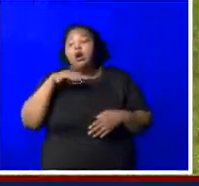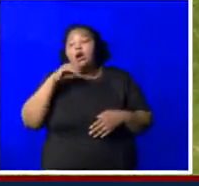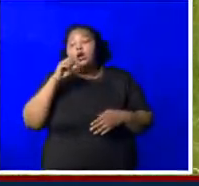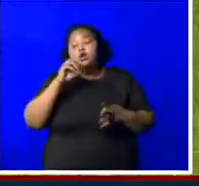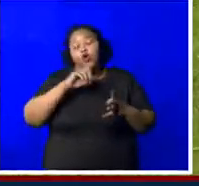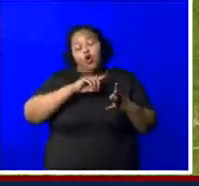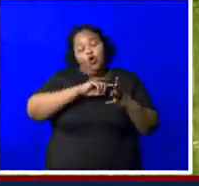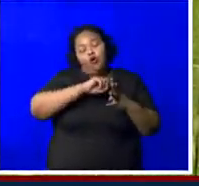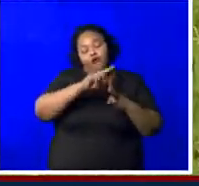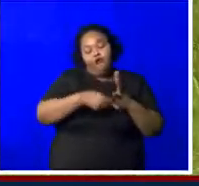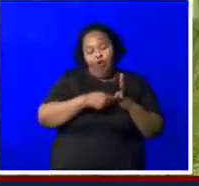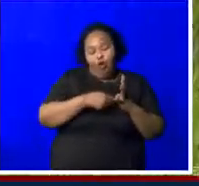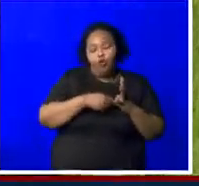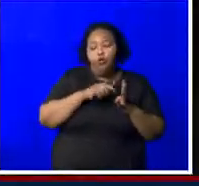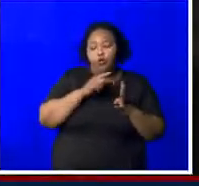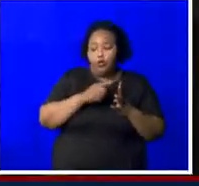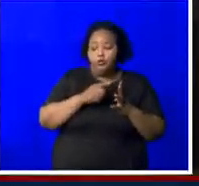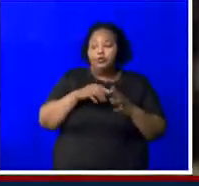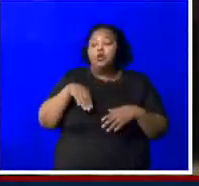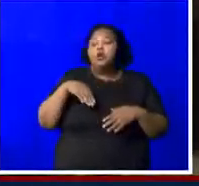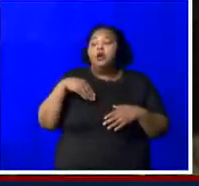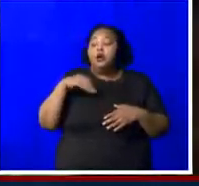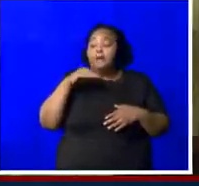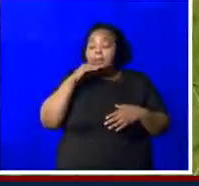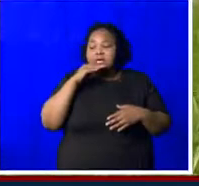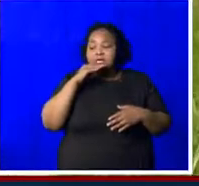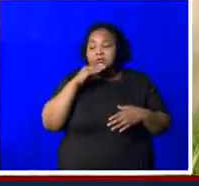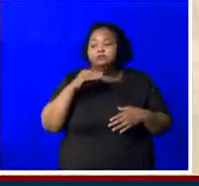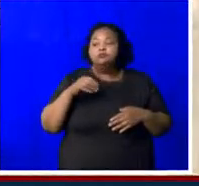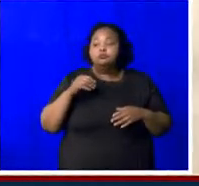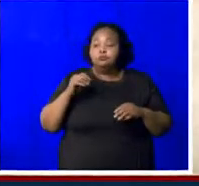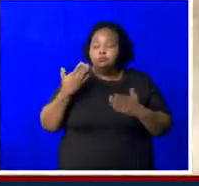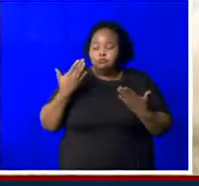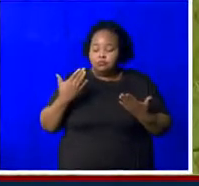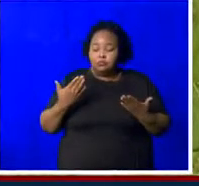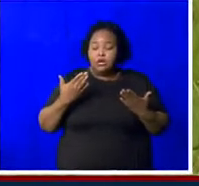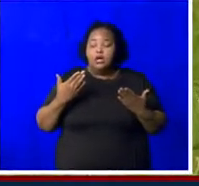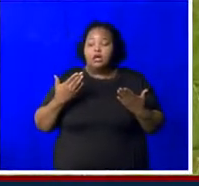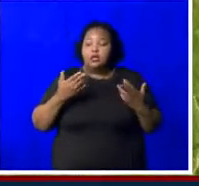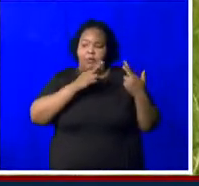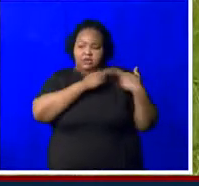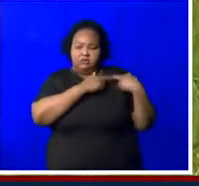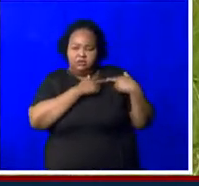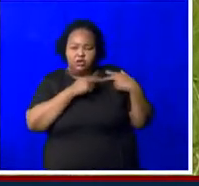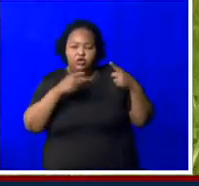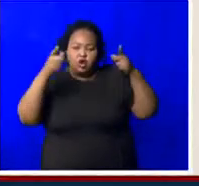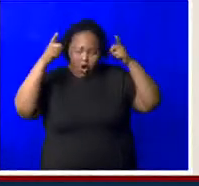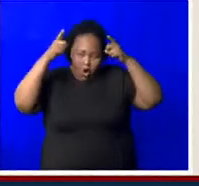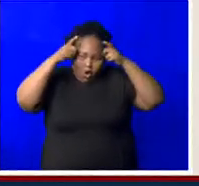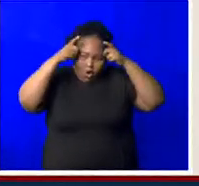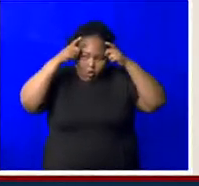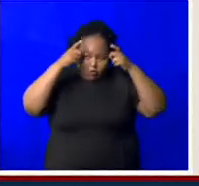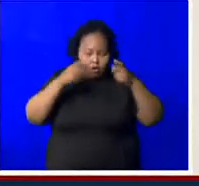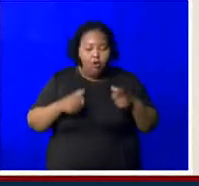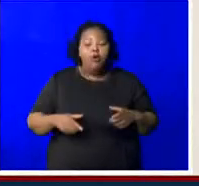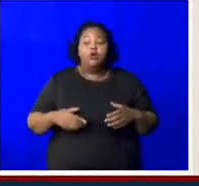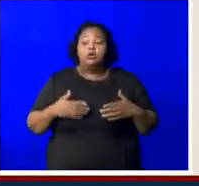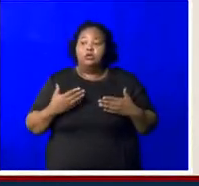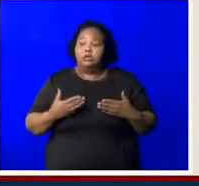tinombolo tinkhomo seti kahle tikhuluphele diphilile sekumele ukuthi market